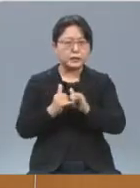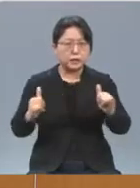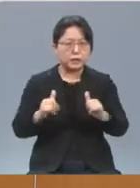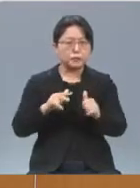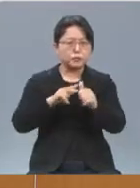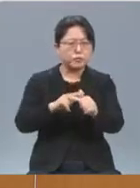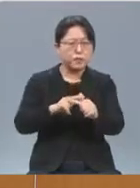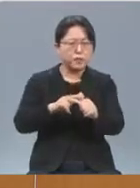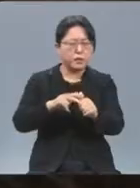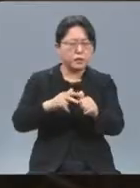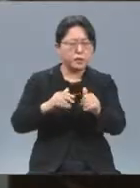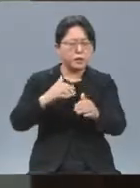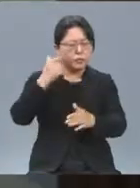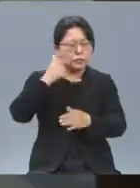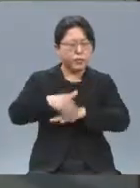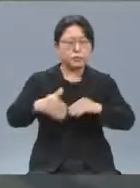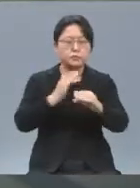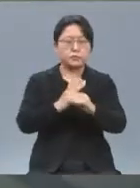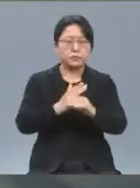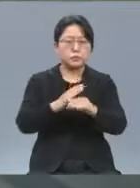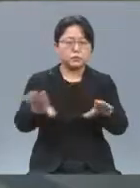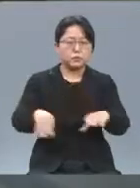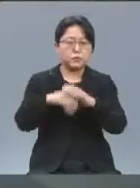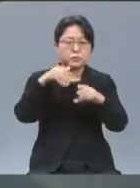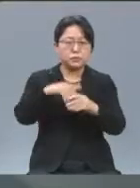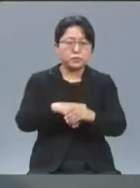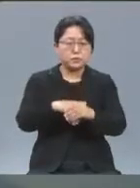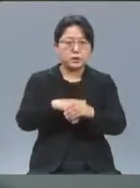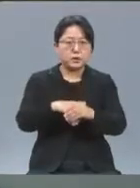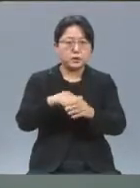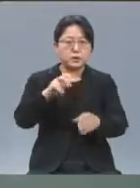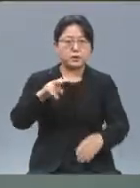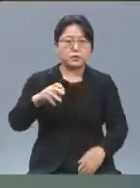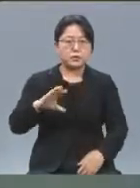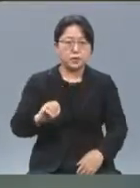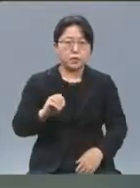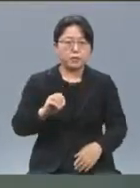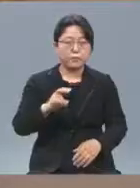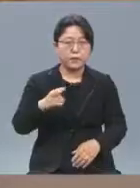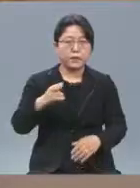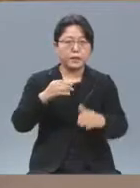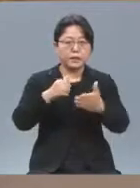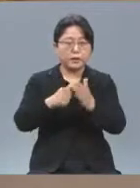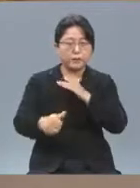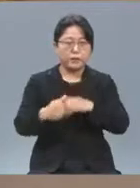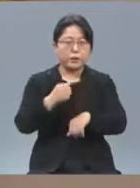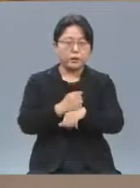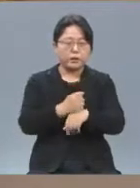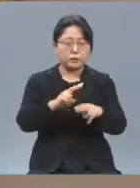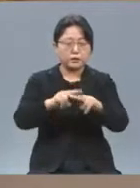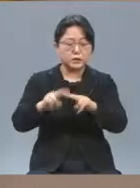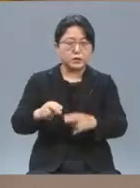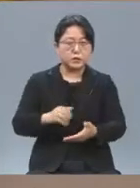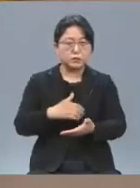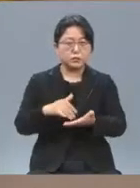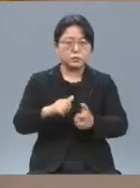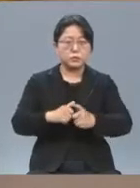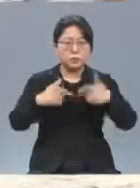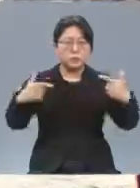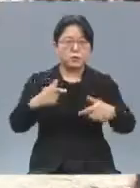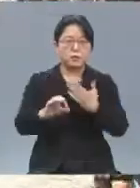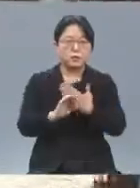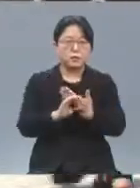오르내리고 있습니다. 한편 총선을 앞두고 연동형 비례대표제를 강화하고 비례의석을 늘리는 방안이